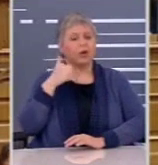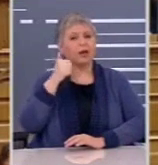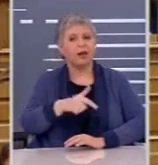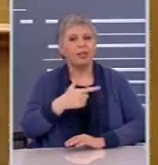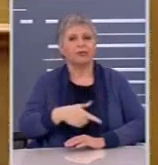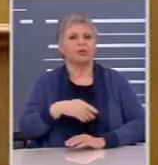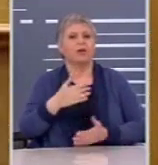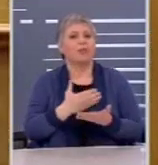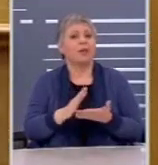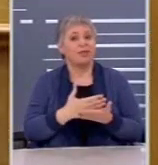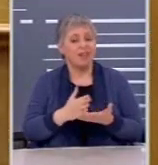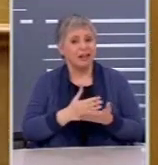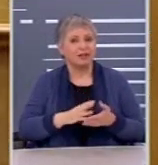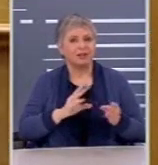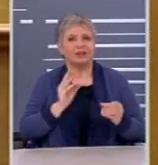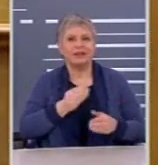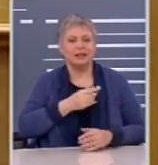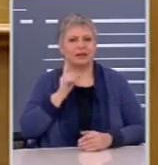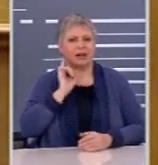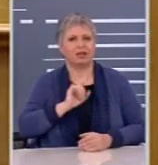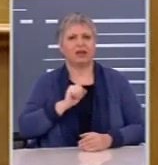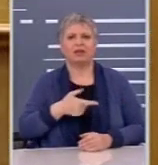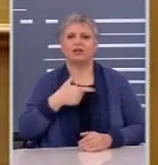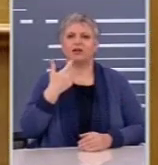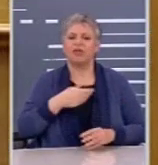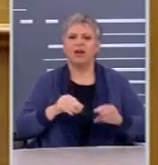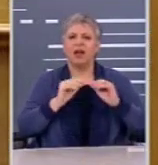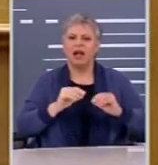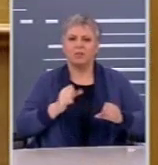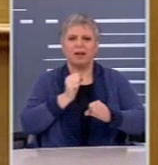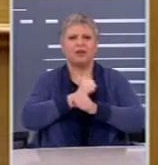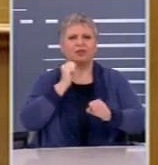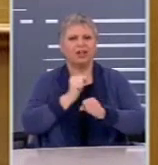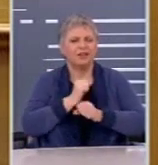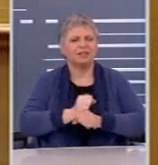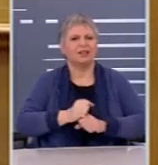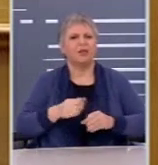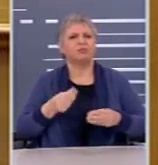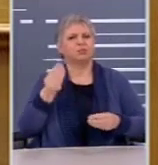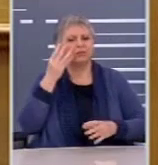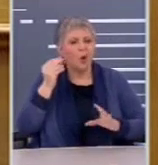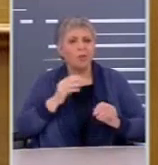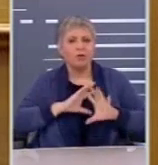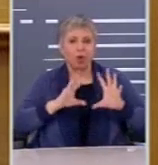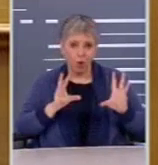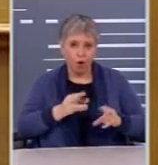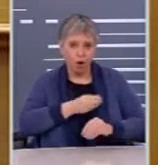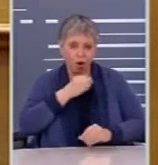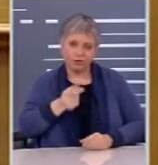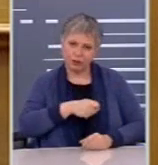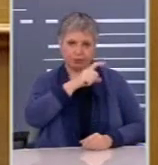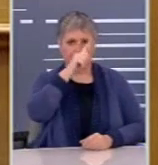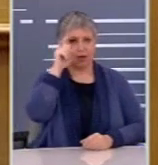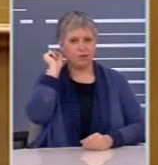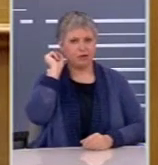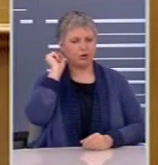της εργασίας, της ανεργίας, του κοινωνικού αποκλεισμού, της εκπαίδευσης είναι μακρύς. Και το δρόμο αυτό είμαστε αποφασισμένοι να